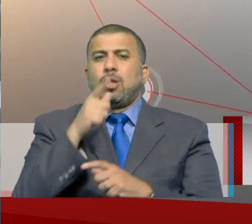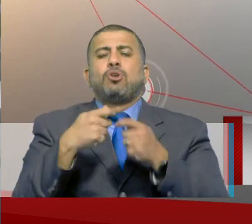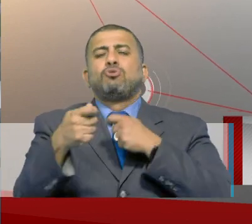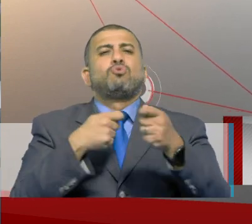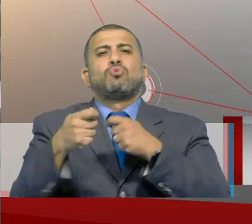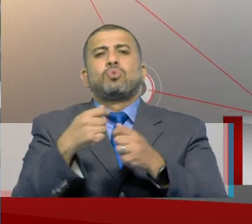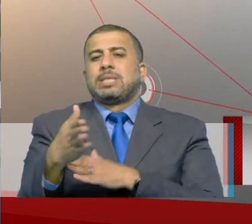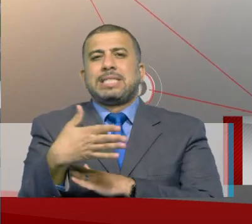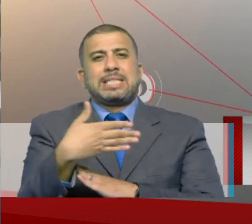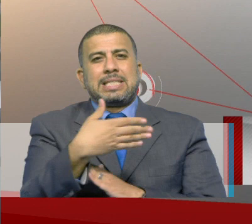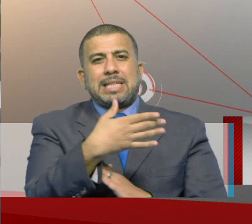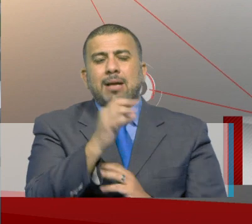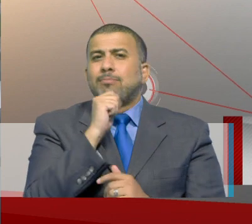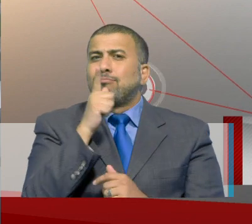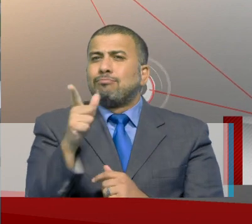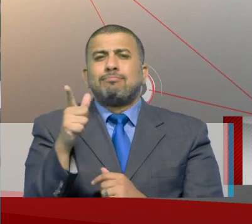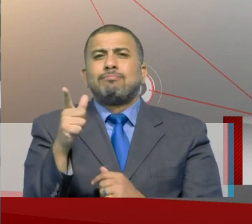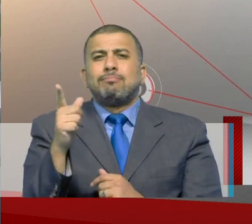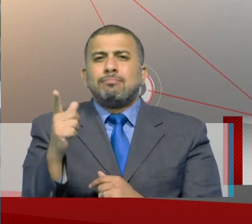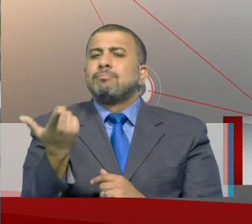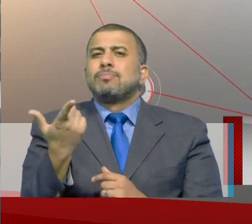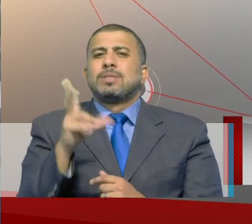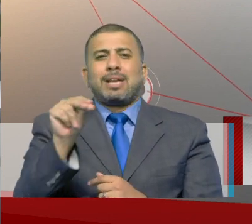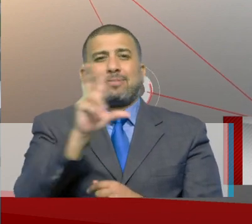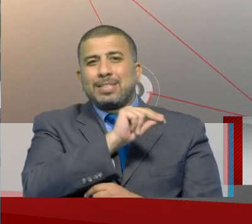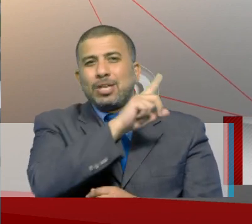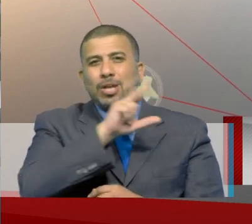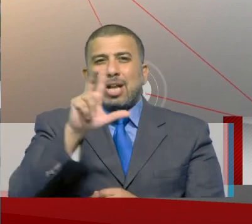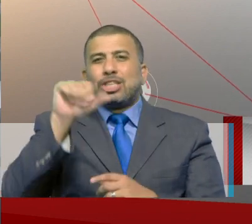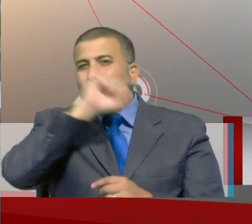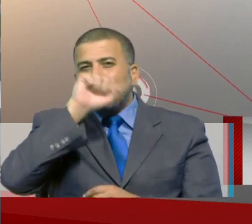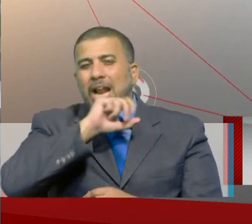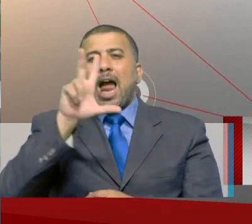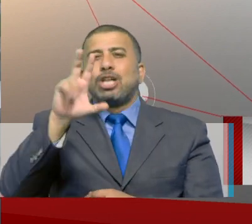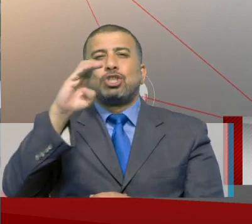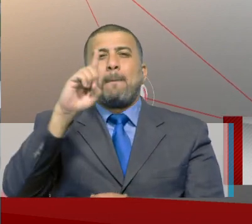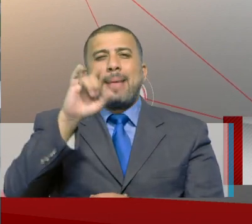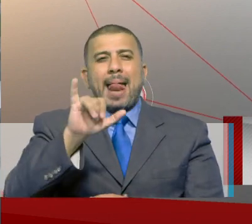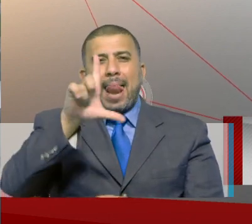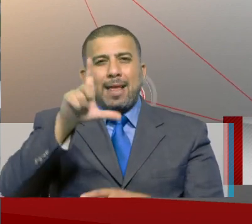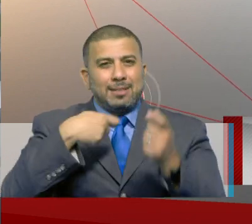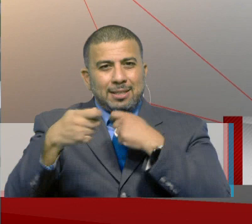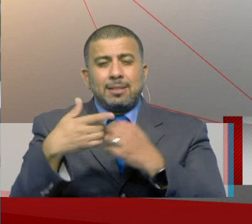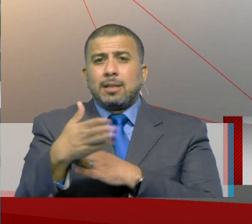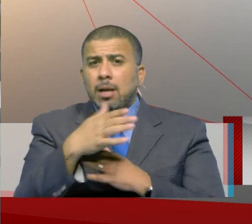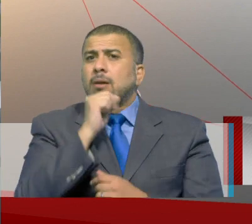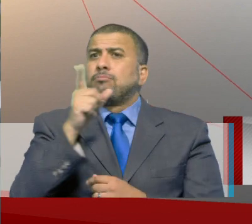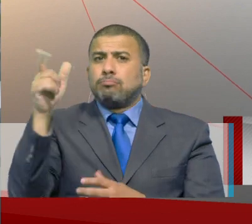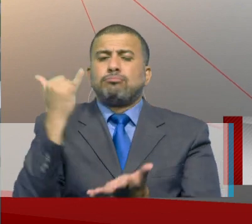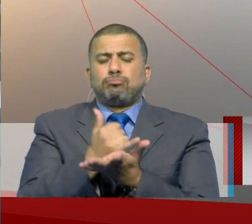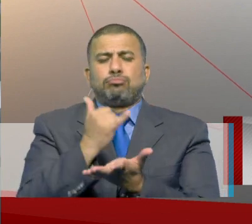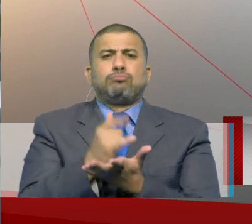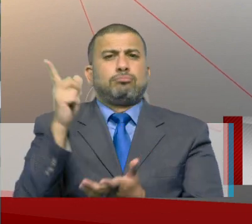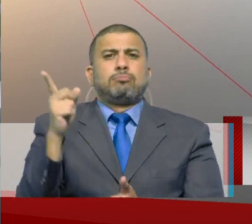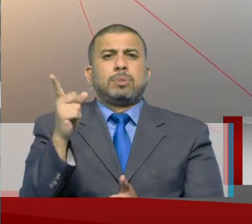سوق السماء مثل هاي الأسواق مال الجبيل، هذا أصول تسوي. وهم كذلك الآن هذه المزارع هم اللي